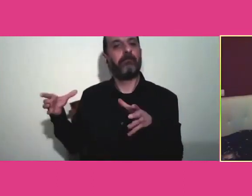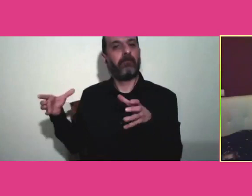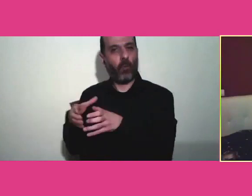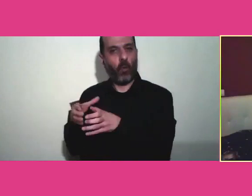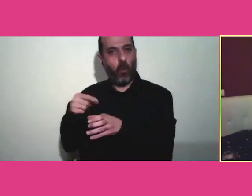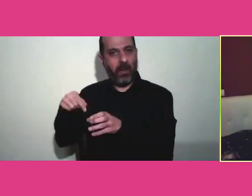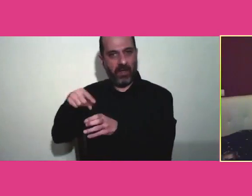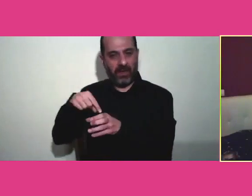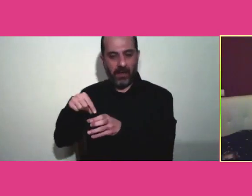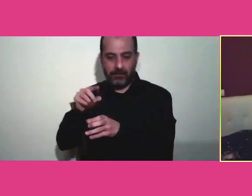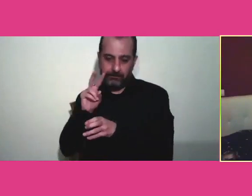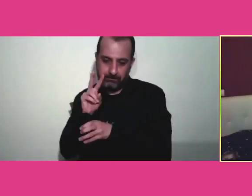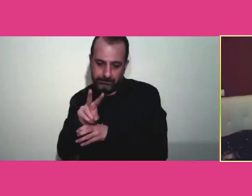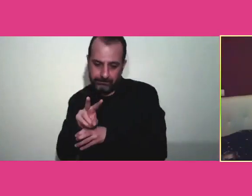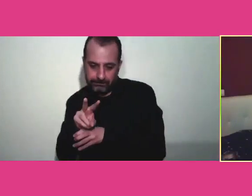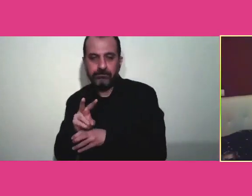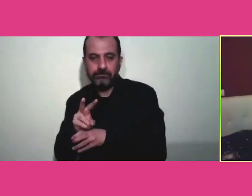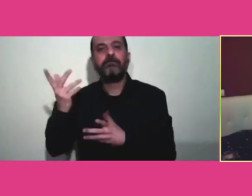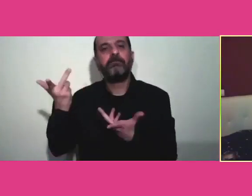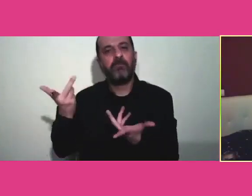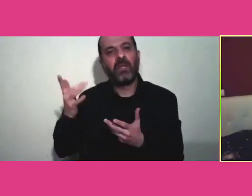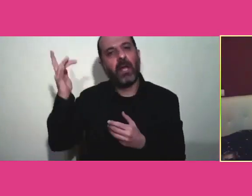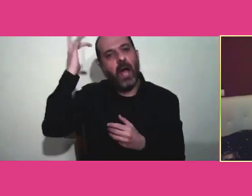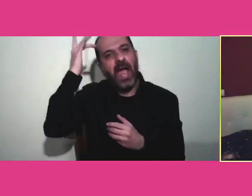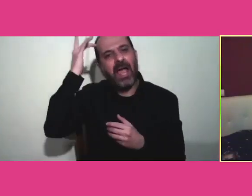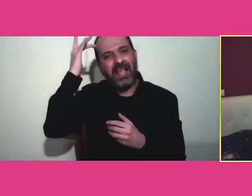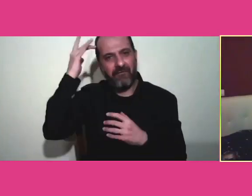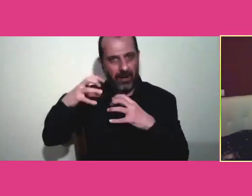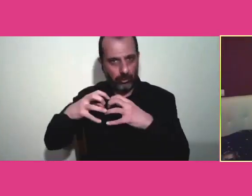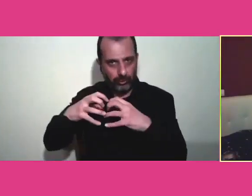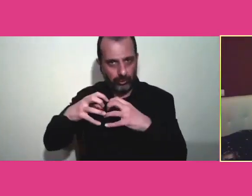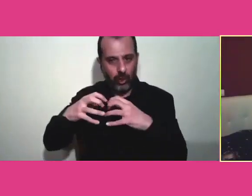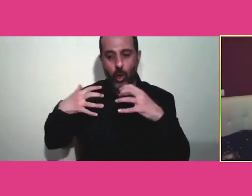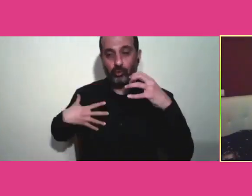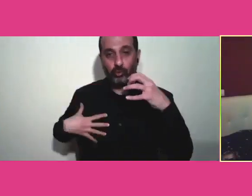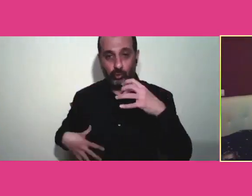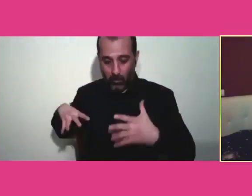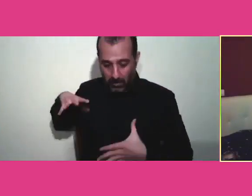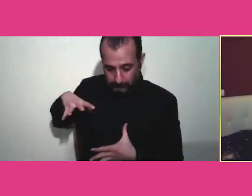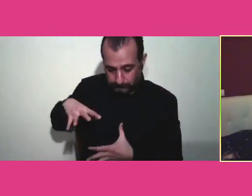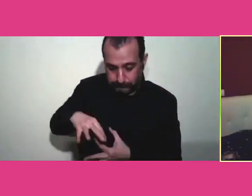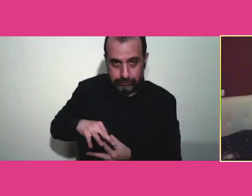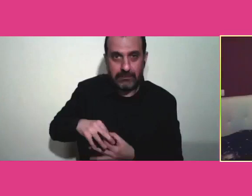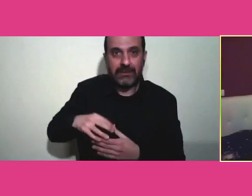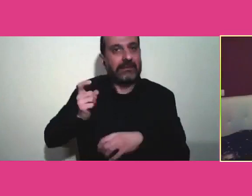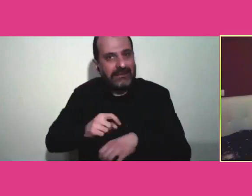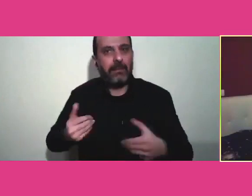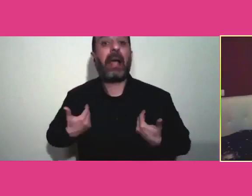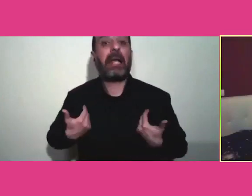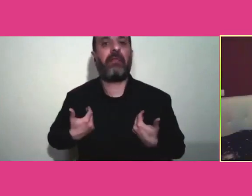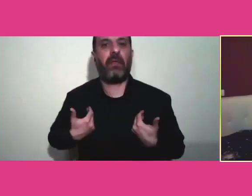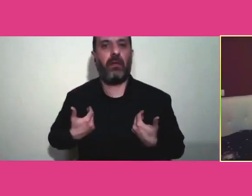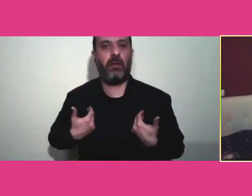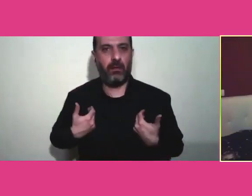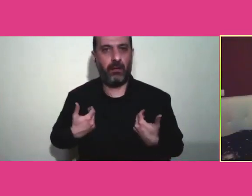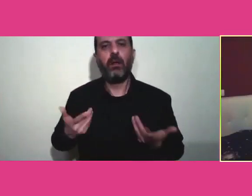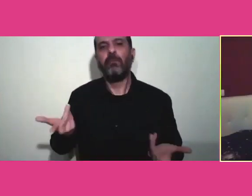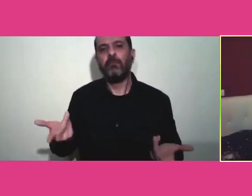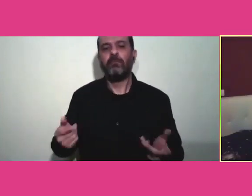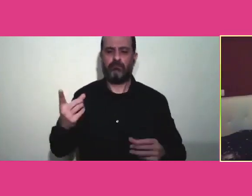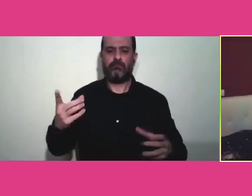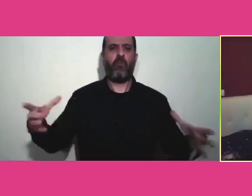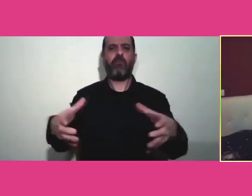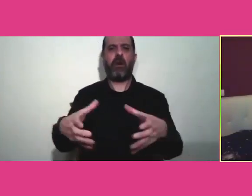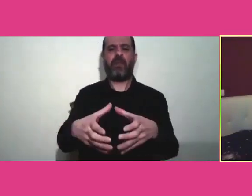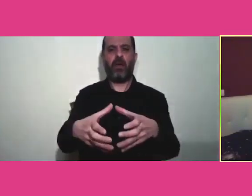και βιολογική απόκριση στον εγκέφαλο και το σώμα ενός ατόμου όταν έπαιζε ένα παιχνίδι. Έτσι λοιπόν, έφτιαξαν μια ομάδα ανθρώπων, το